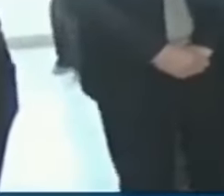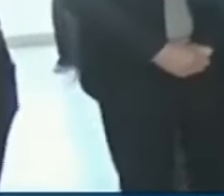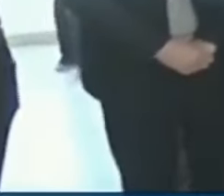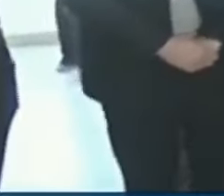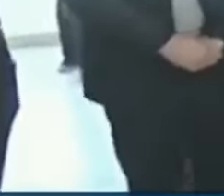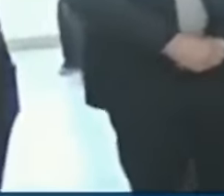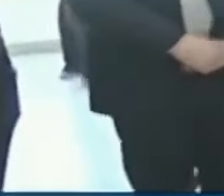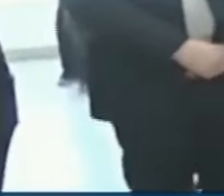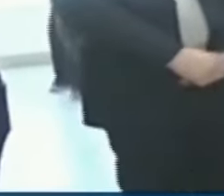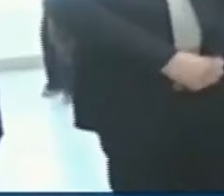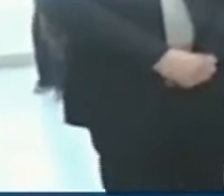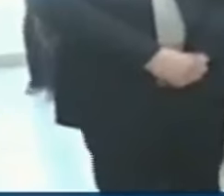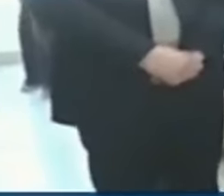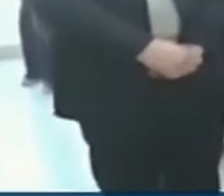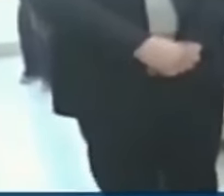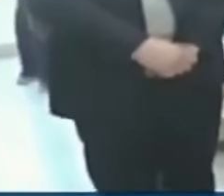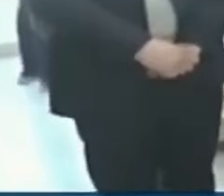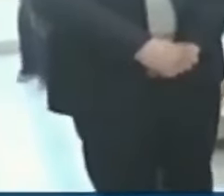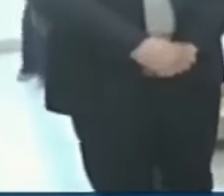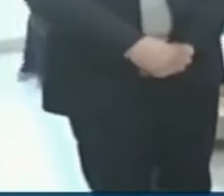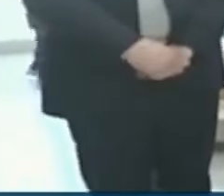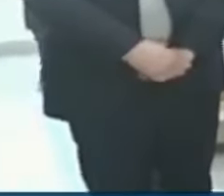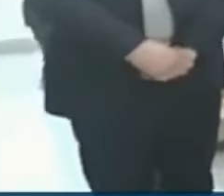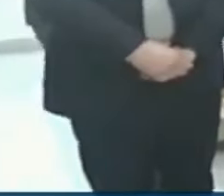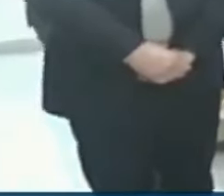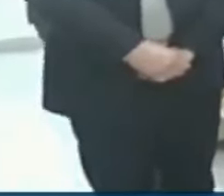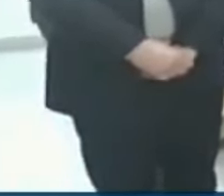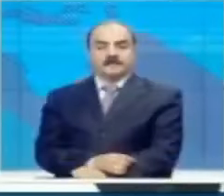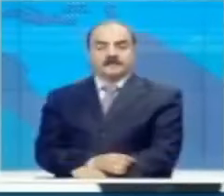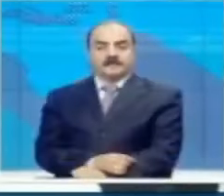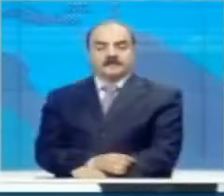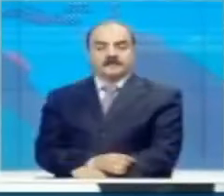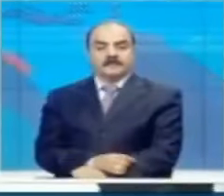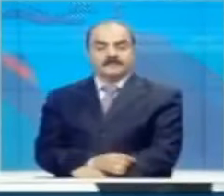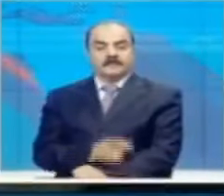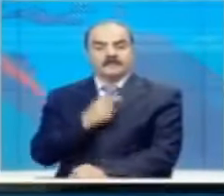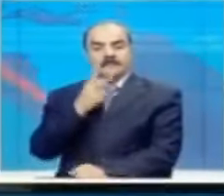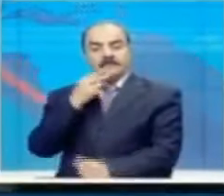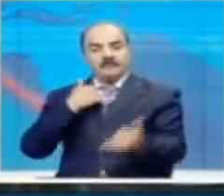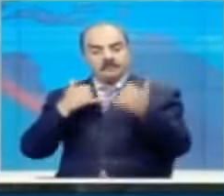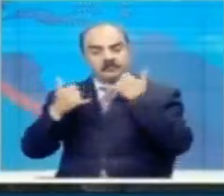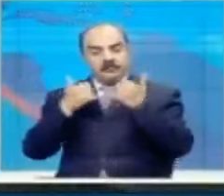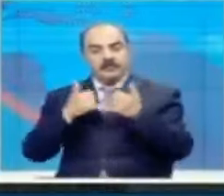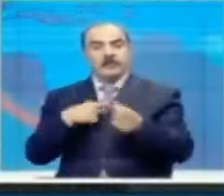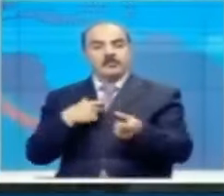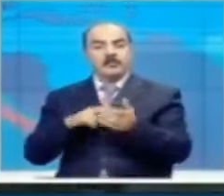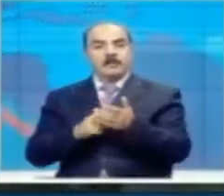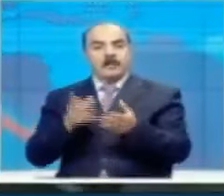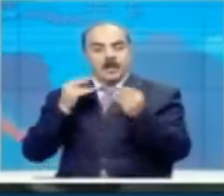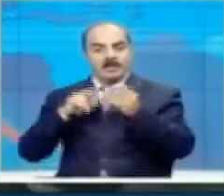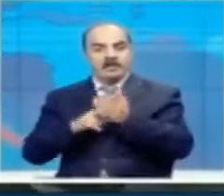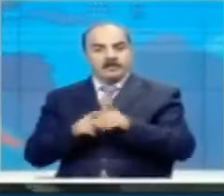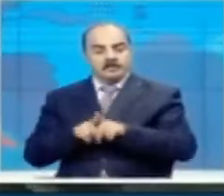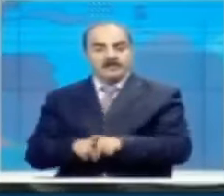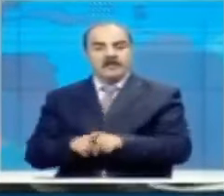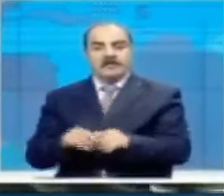اسيوط فان المحافظه شهدت نقله نوعيه كبيره في مختلف القطاعات ومنها الاتصالات وتكنولوجيا المعلومات في